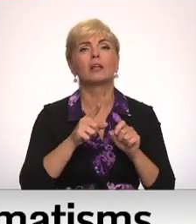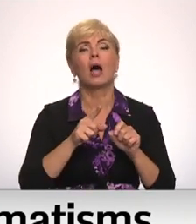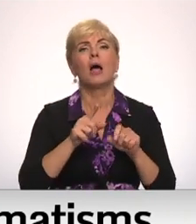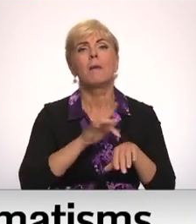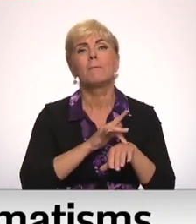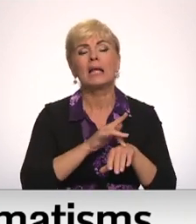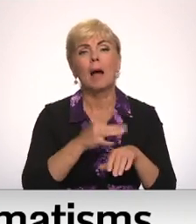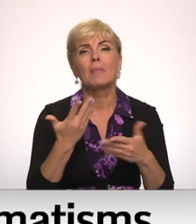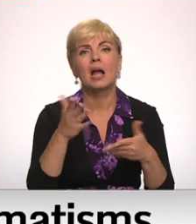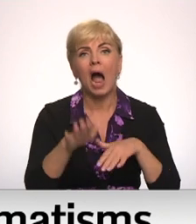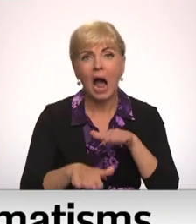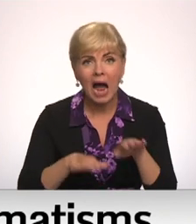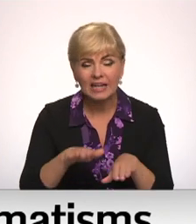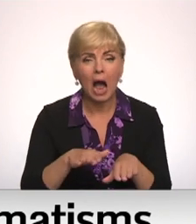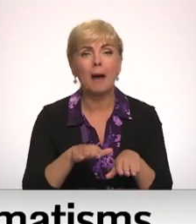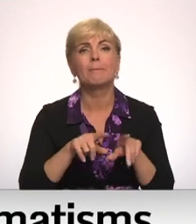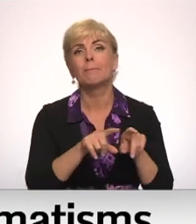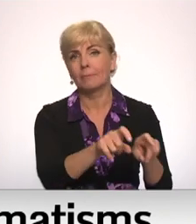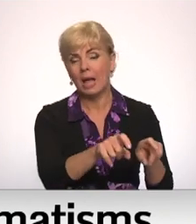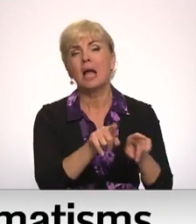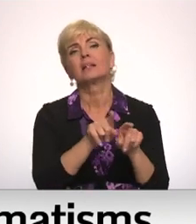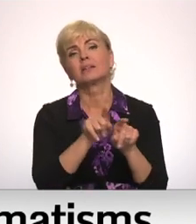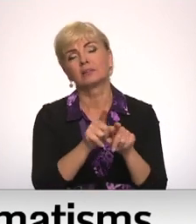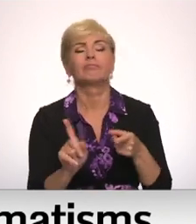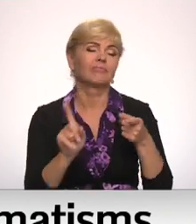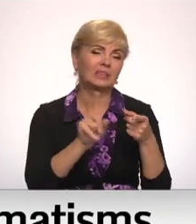tā tālāk. Tātad tās lietas, kas ir saistītas ar